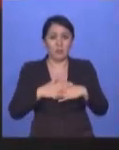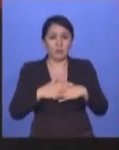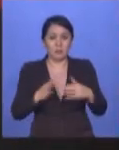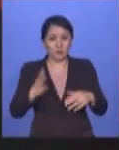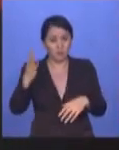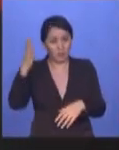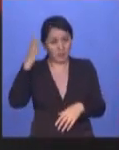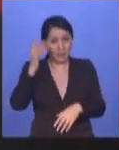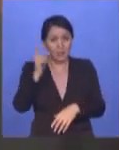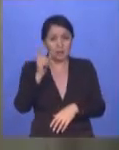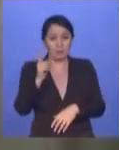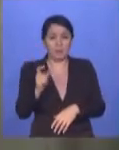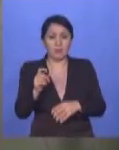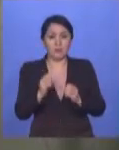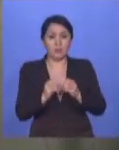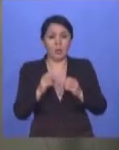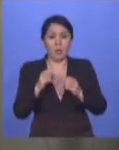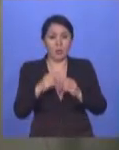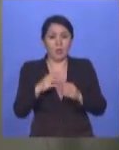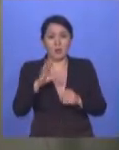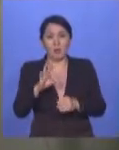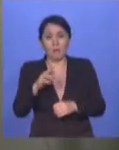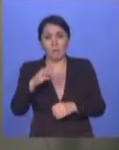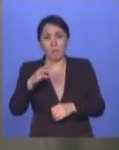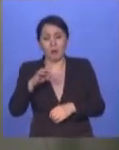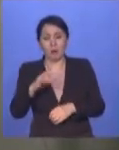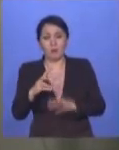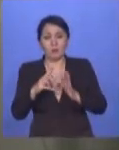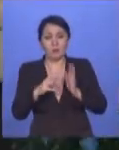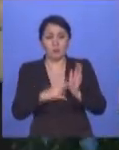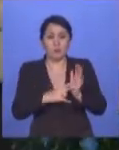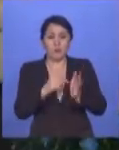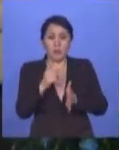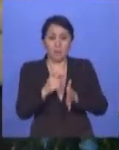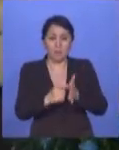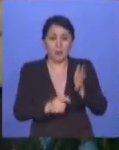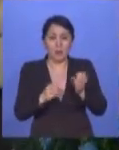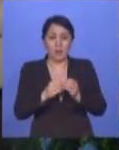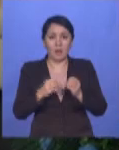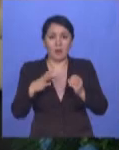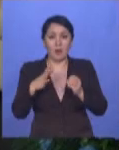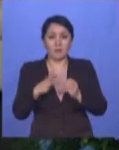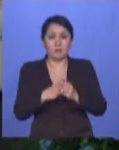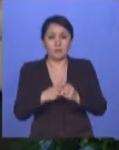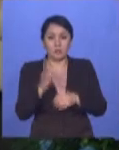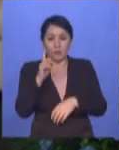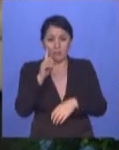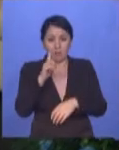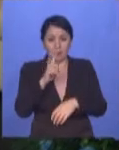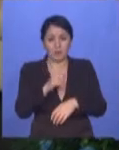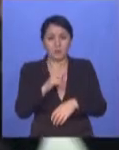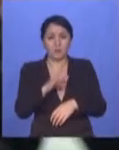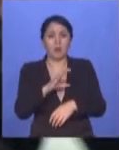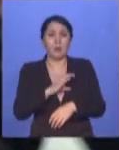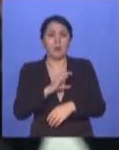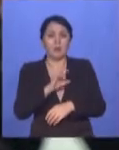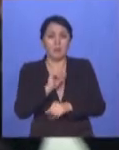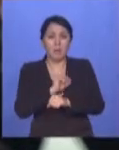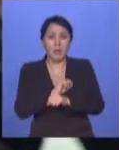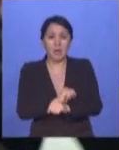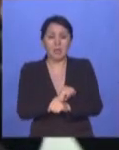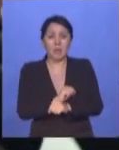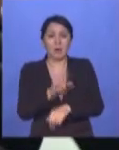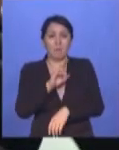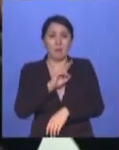Дарынды тұлға барлығы 12 поэма, 783 өлең, 8 драмалық, 15 прозалық шығарманы жазып, артына мұра етіп қалдырды.